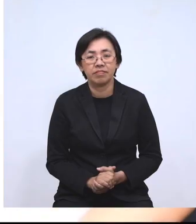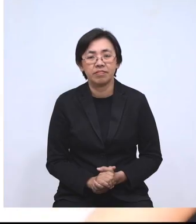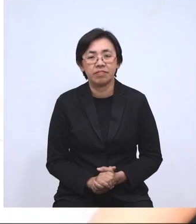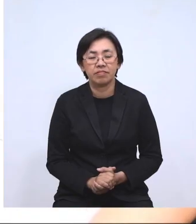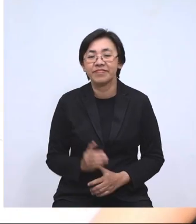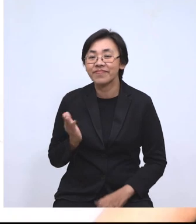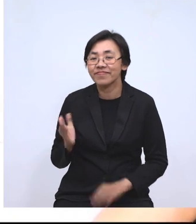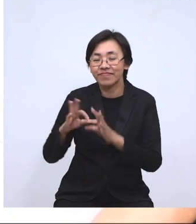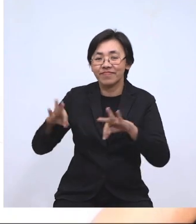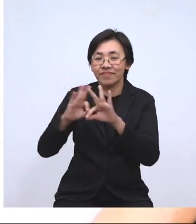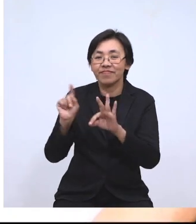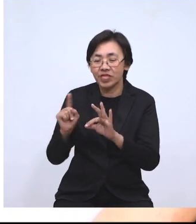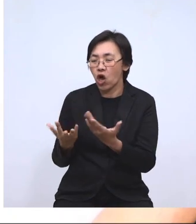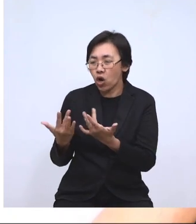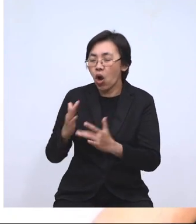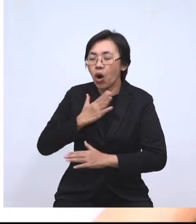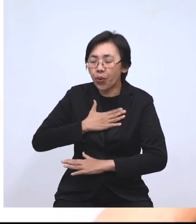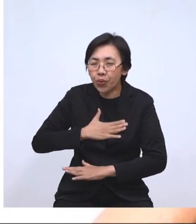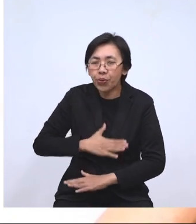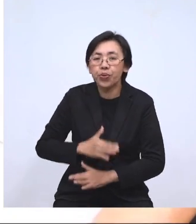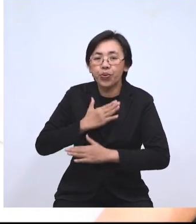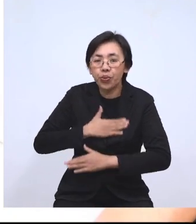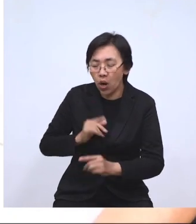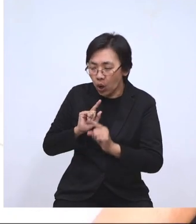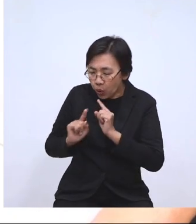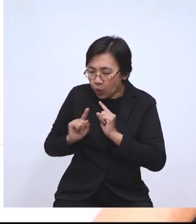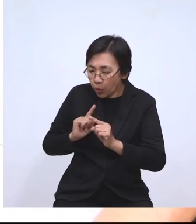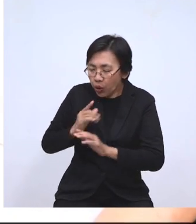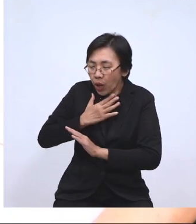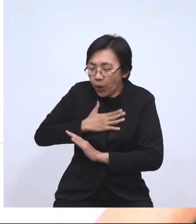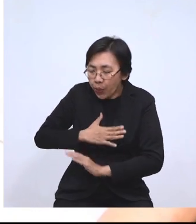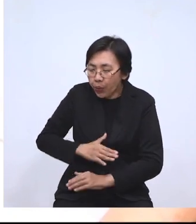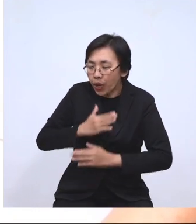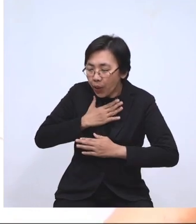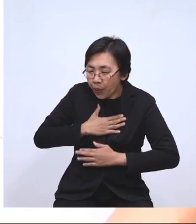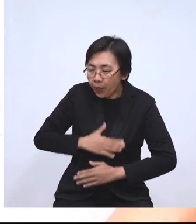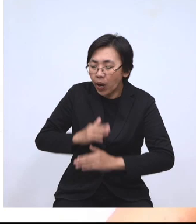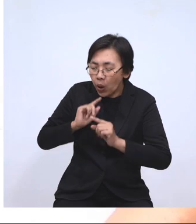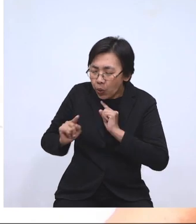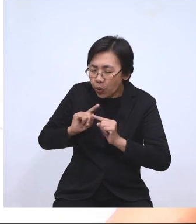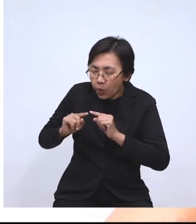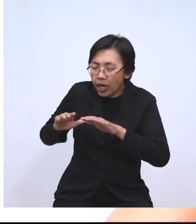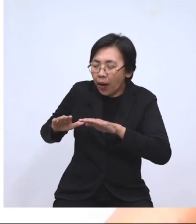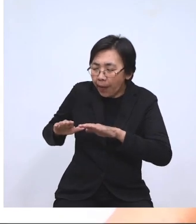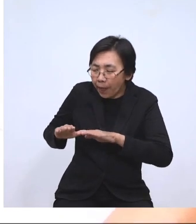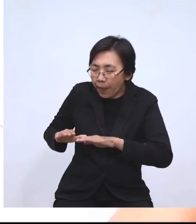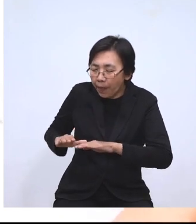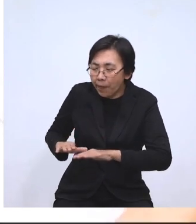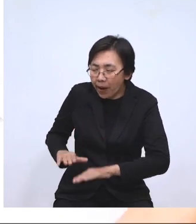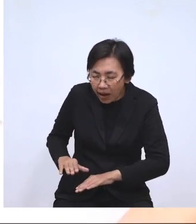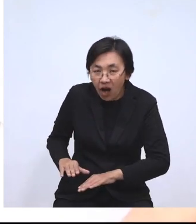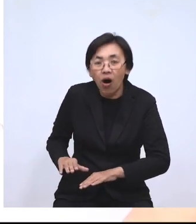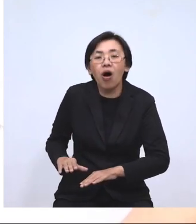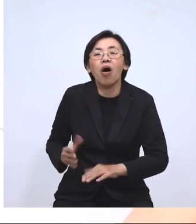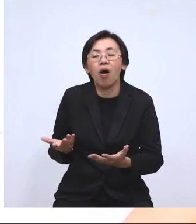องแม่มอสนี่ก็คือที่สำคัญคือต้องรอให้เขาสงบโดยการคุยกันอย่างเงี้ย โอเคก็คือคุยพากันคุยจนกว่าเขาสงบ เขาเปลี่ย